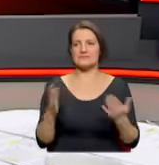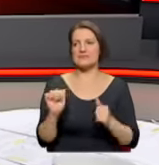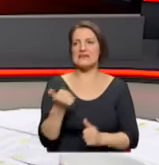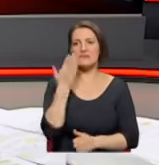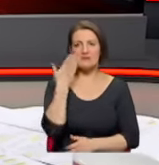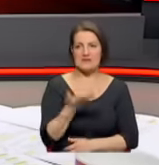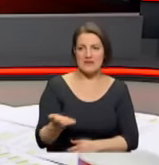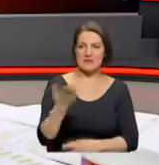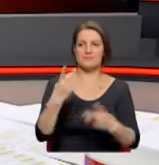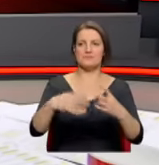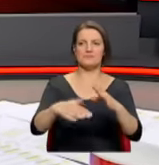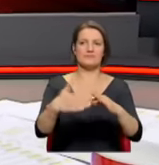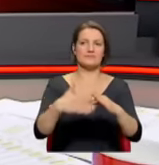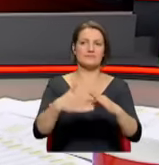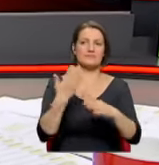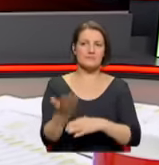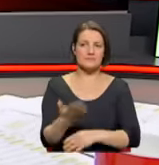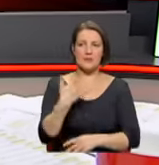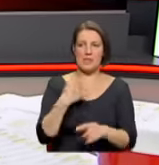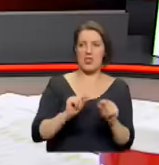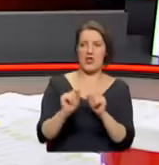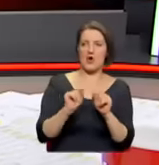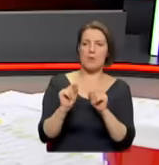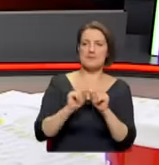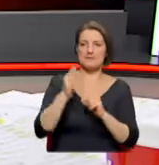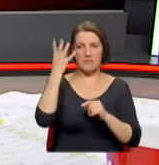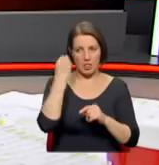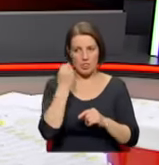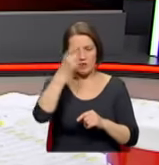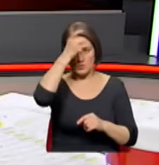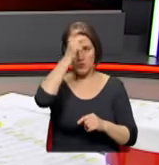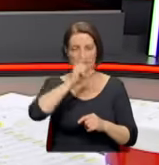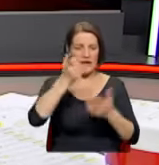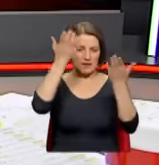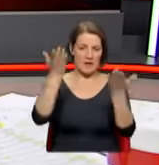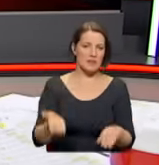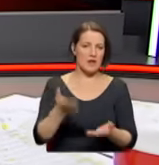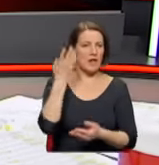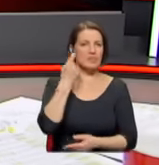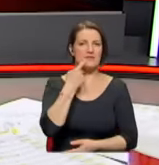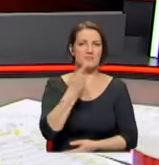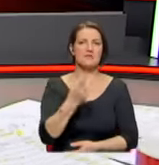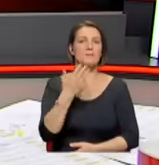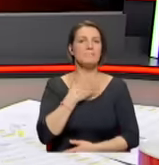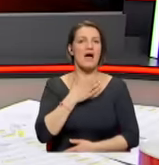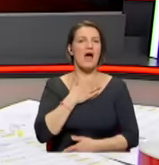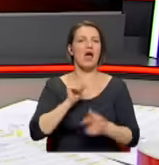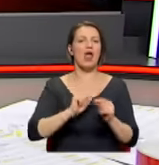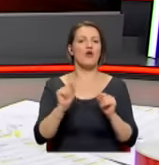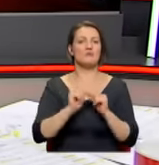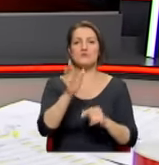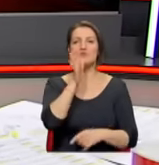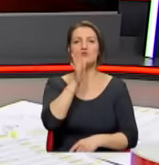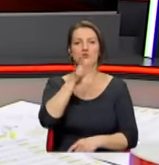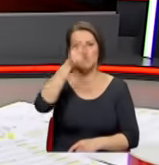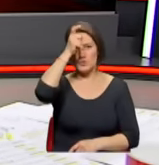Kıymetli izleyicilerimizden mesajlar. Ben ekonomistim, anla Türkiye'nin halini demiş bir izleyicimiz. Efendim, ben ekonomistim